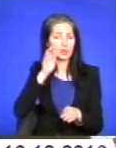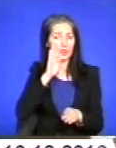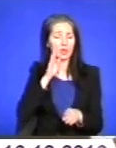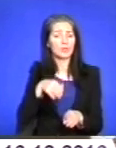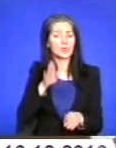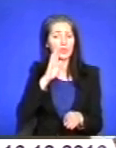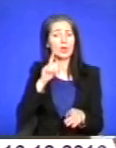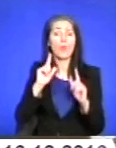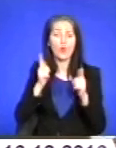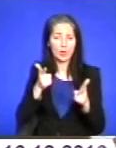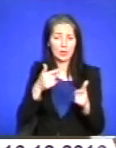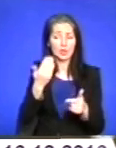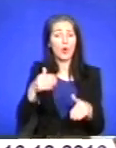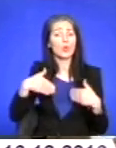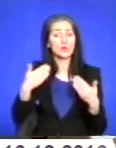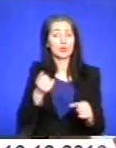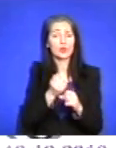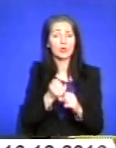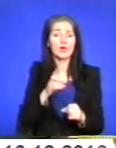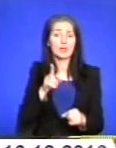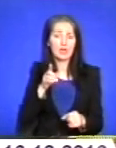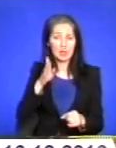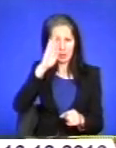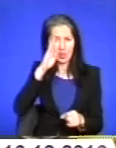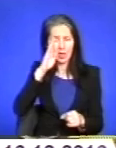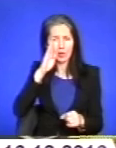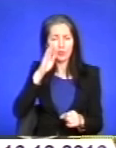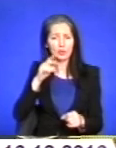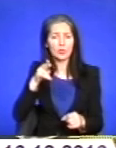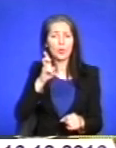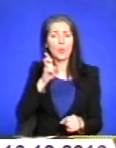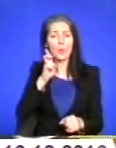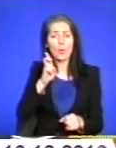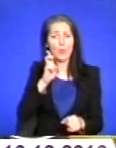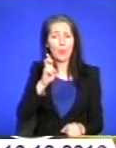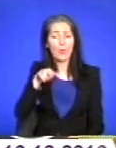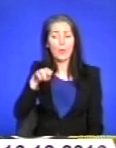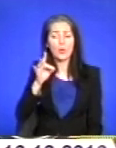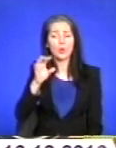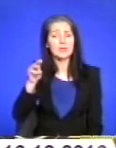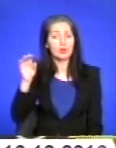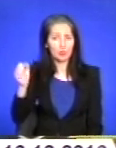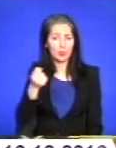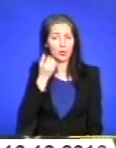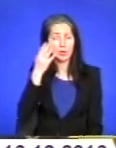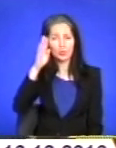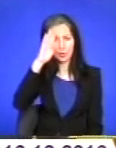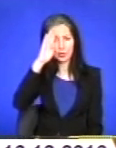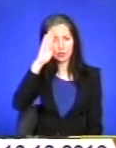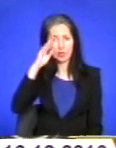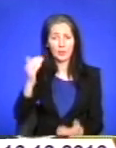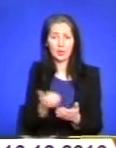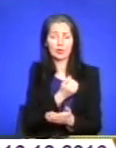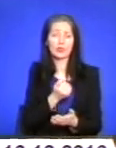пропозицію працювати на нього проституткою. Коли вказаний громадянин знайшов клієнта під